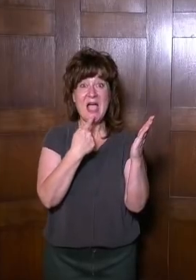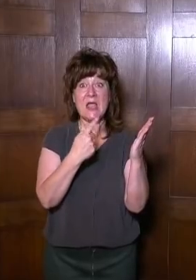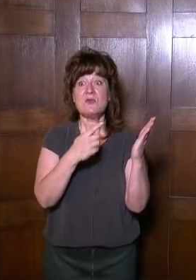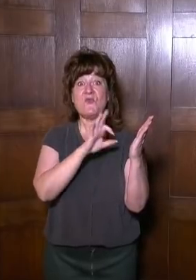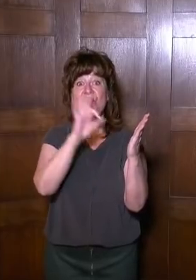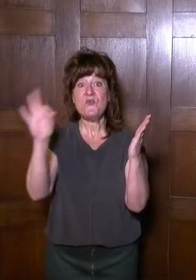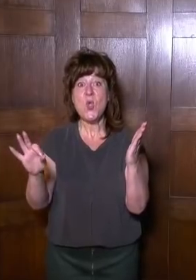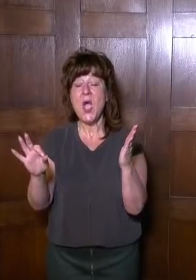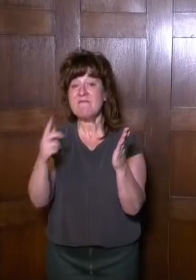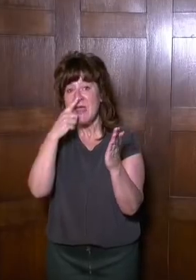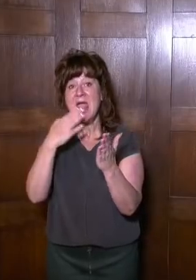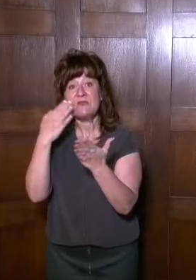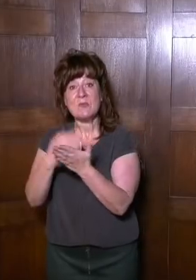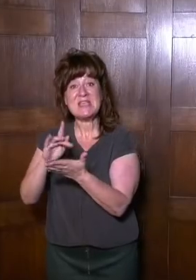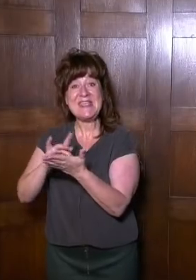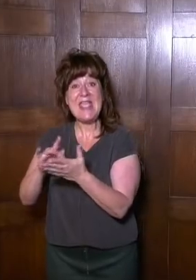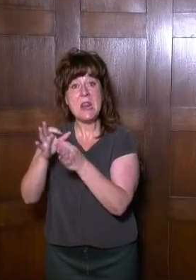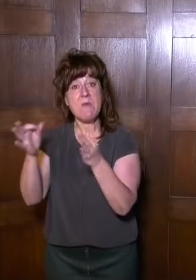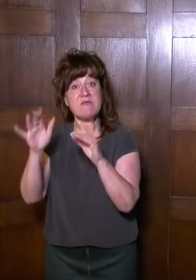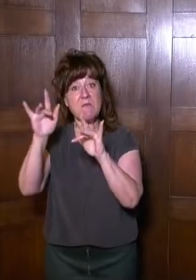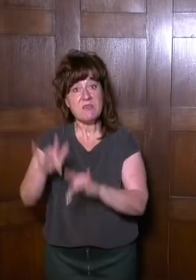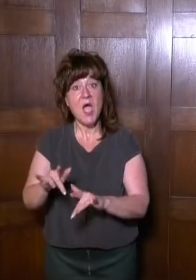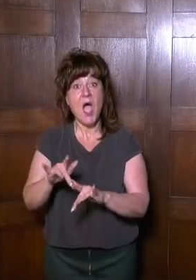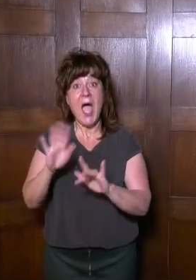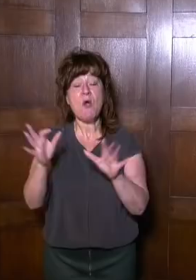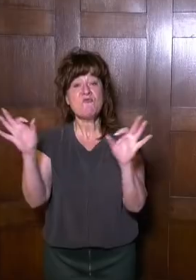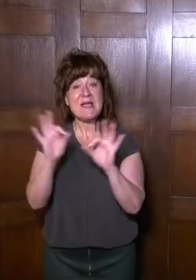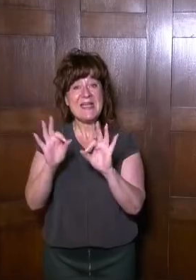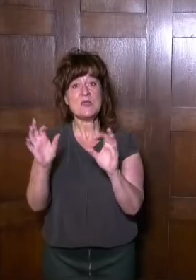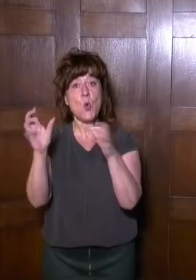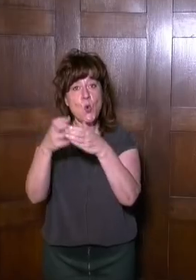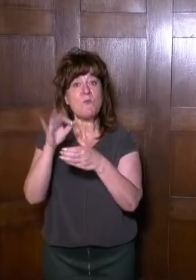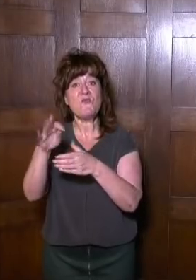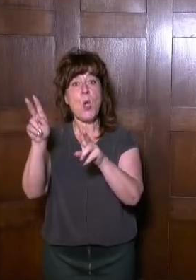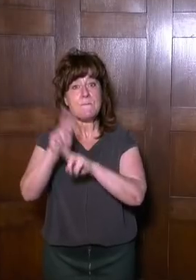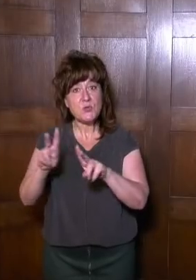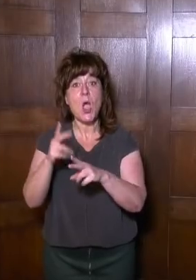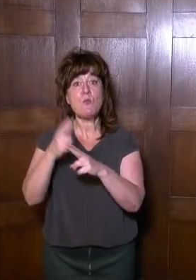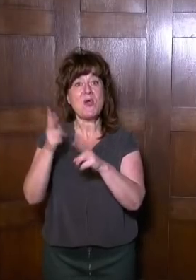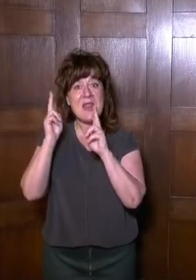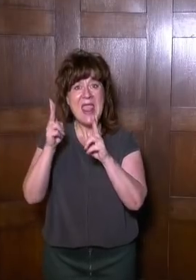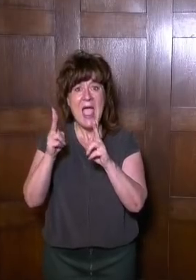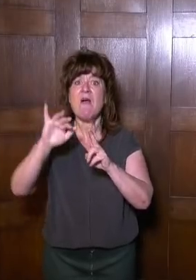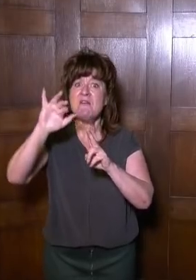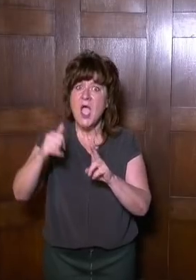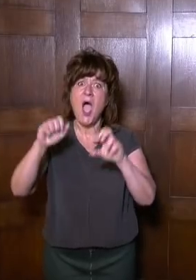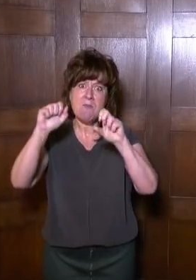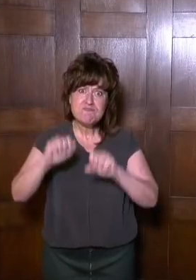von entsprechenden Hygienemaßnahmen für die Risikogruppen, also für die Betreuer und Lehrer und so weiter möglich ist.